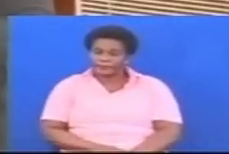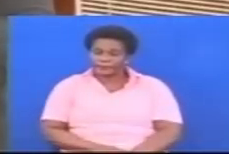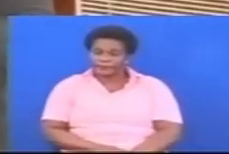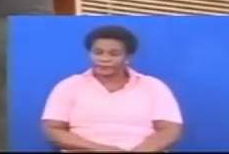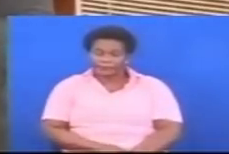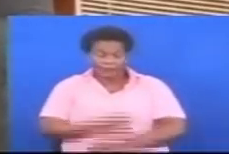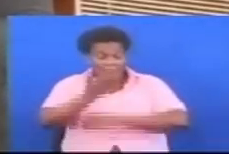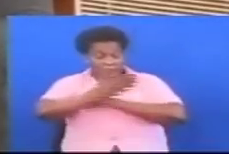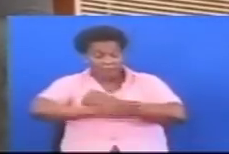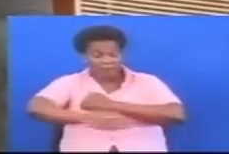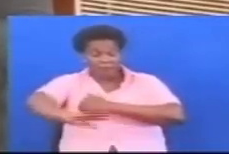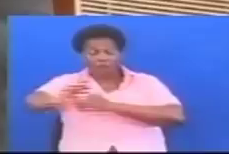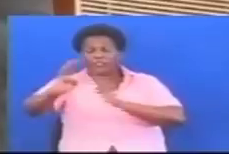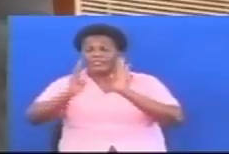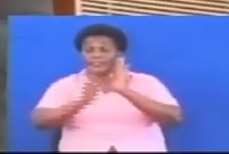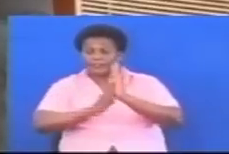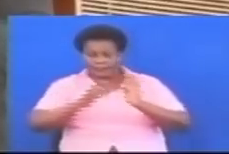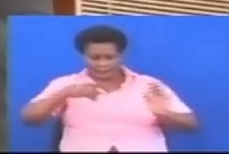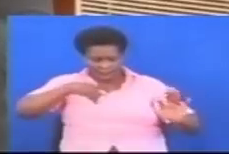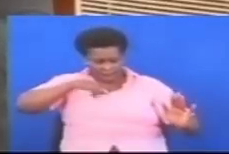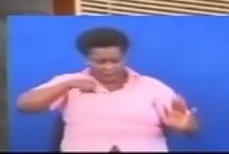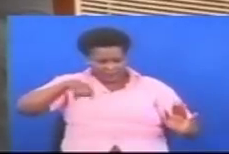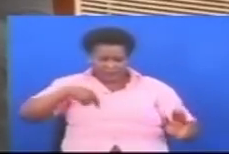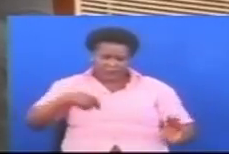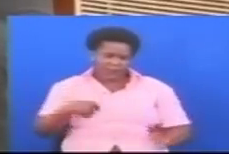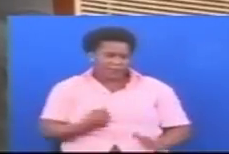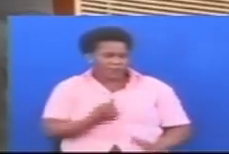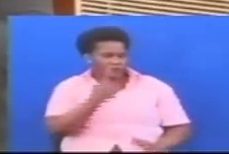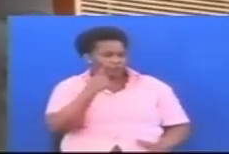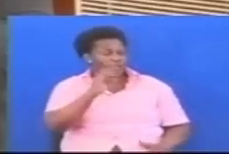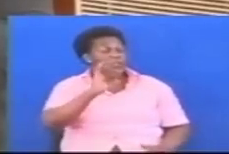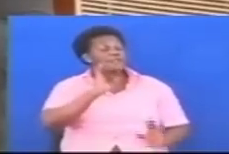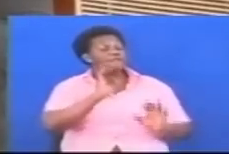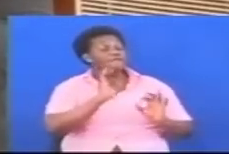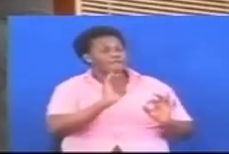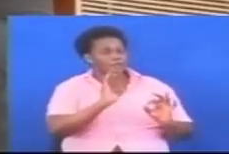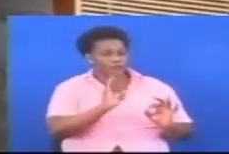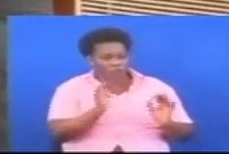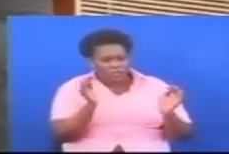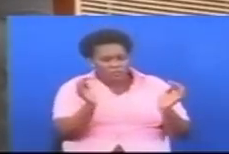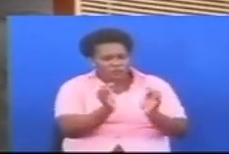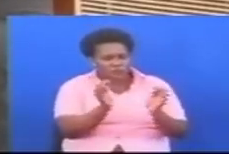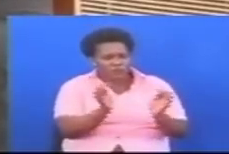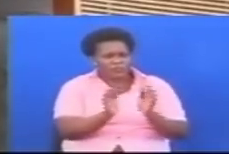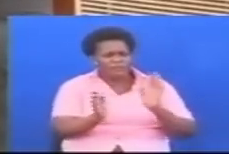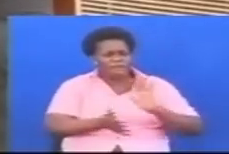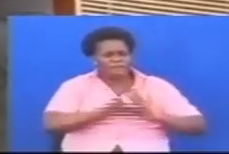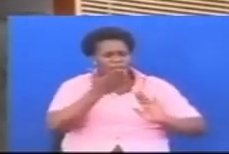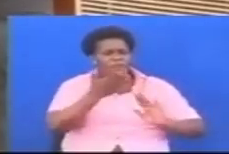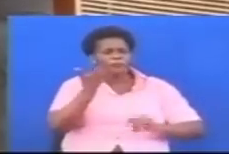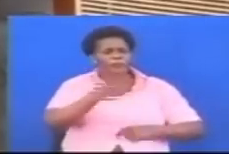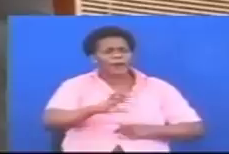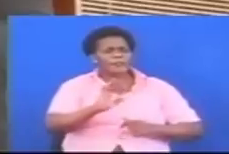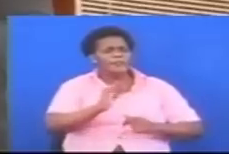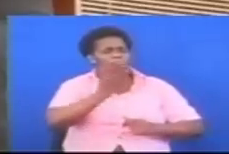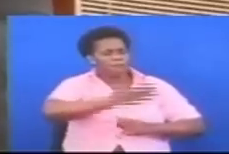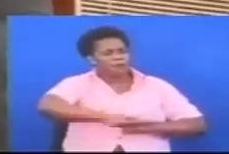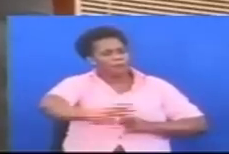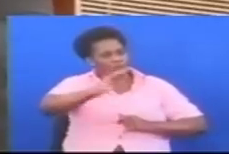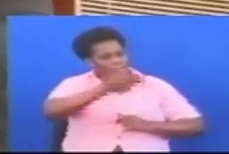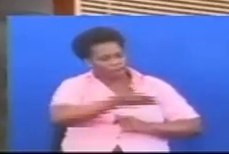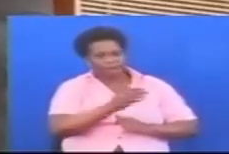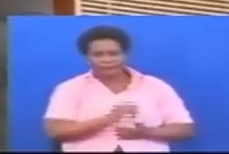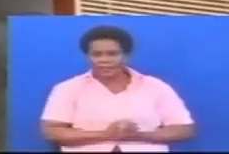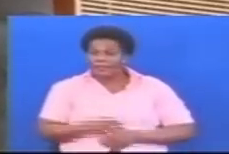kwa muktadha wa mabonde tisa ya maji, kambi rasmi ya upinzani inaona ni lazima kwa umuhimu kuhifadhi vyanzo vya maji vya mabonde hayo, bila kusahau umuhimu